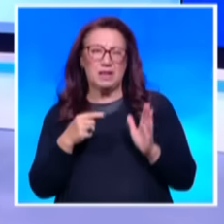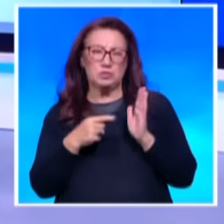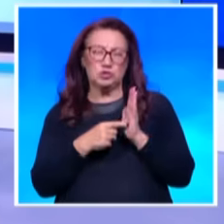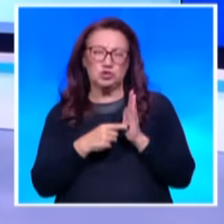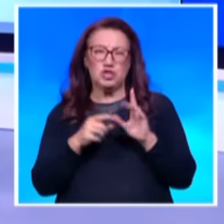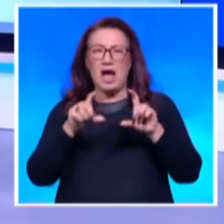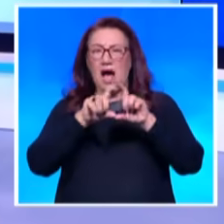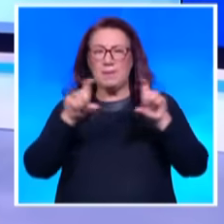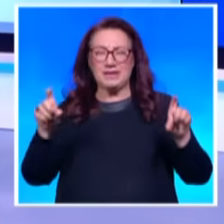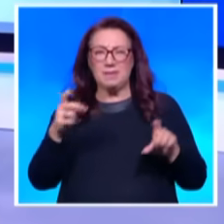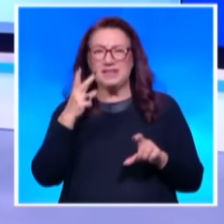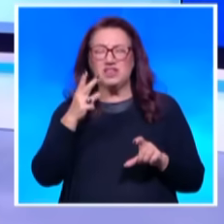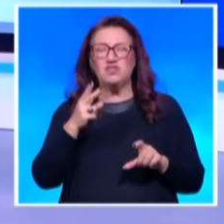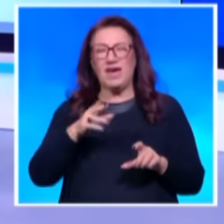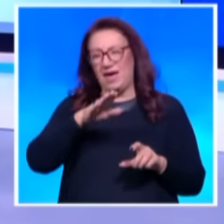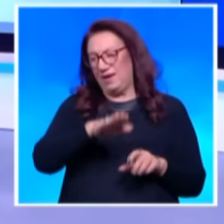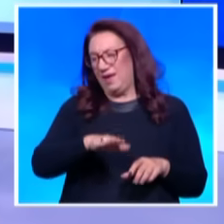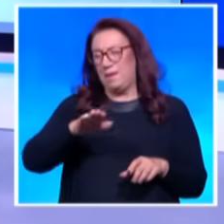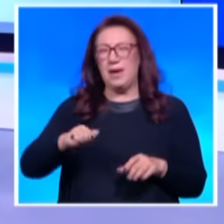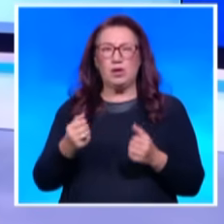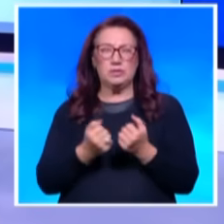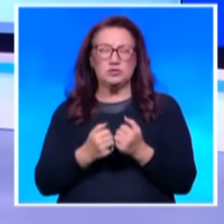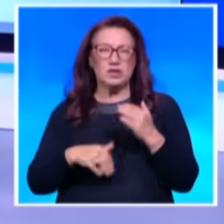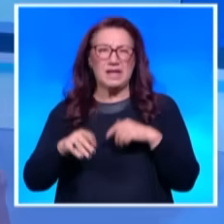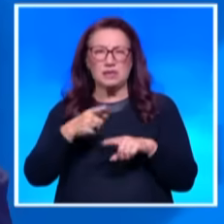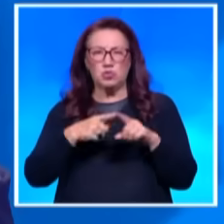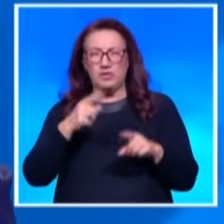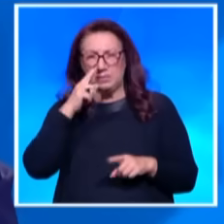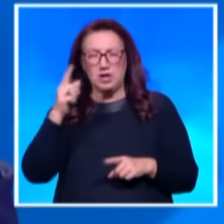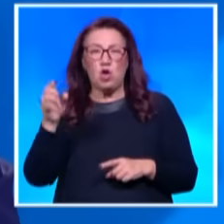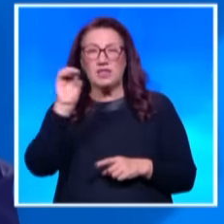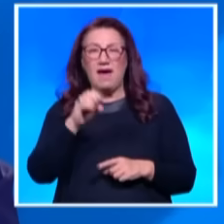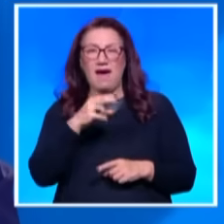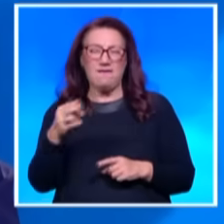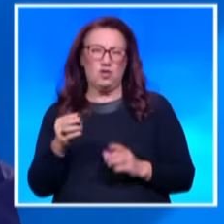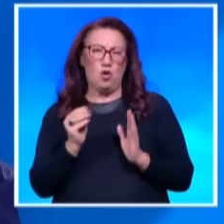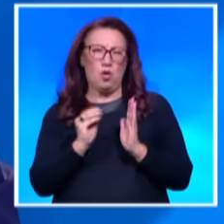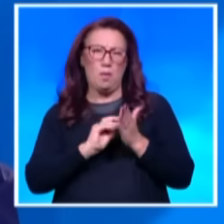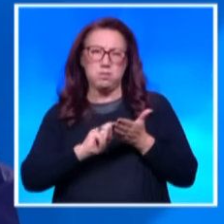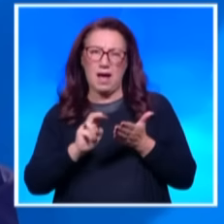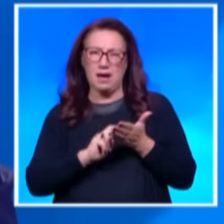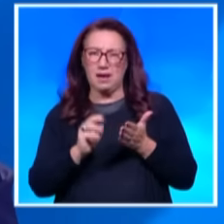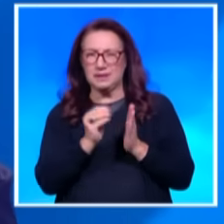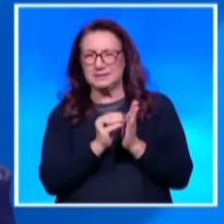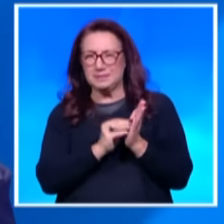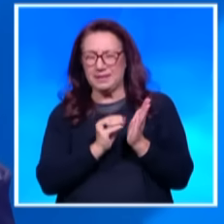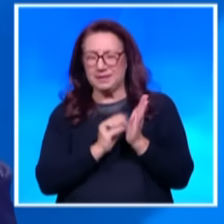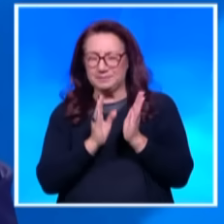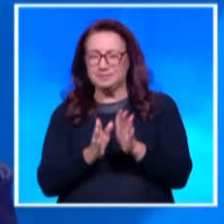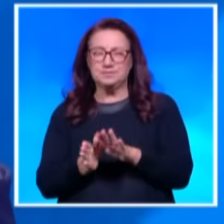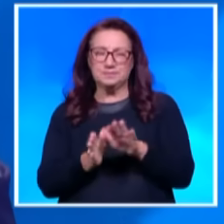с две паркоместа и над половин милион евро в сметки. Полицай е задържан с подкуп във